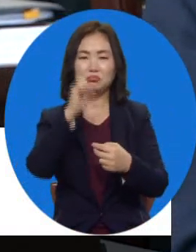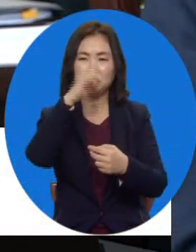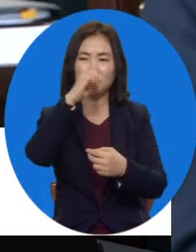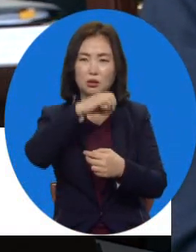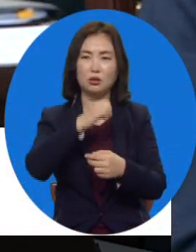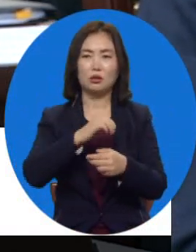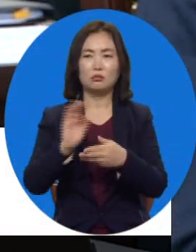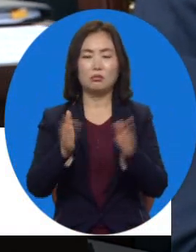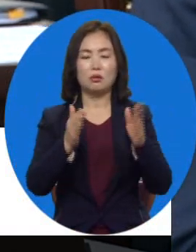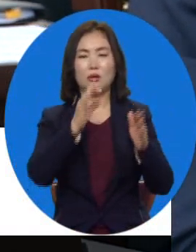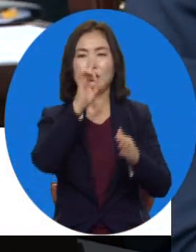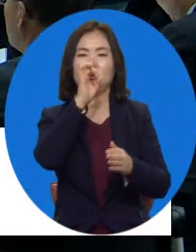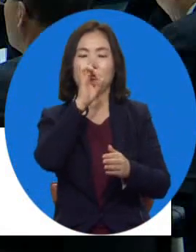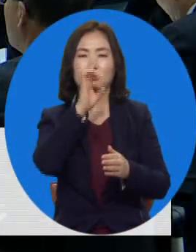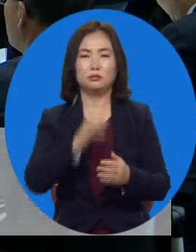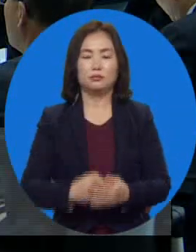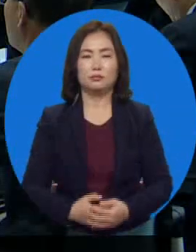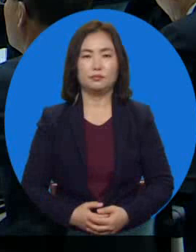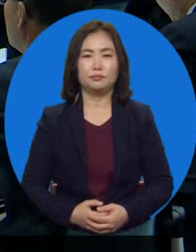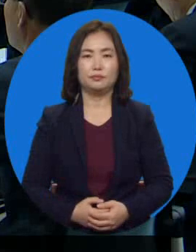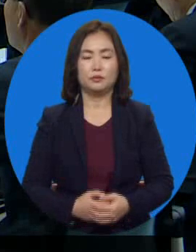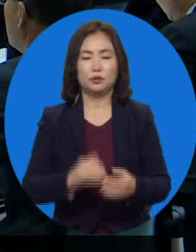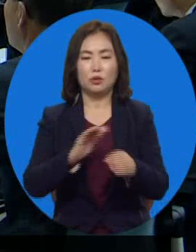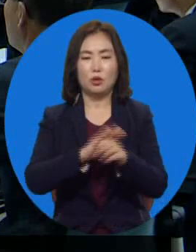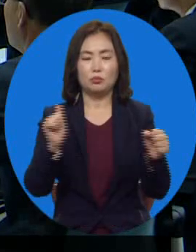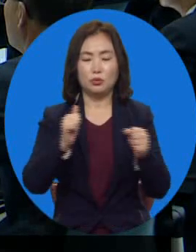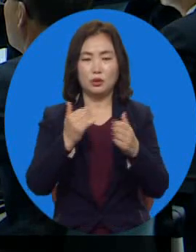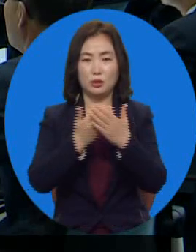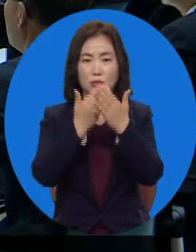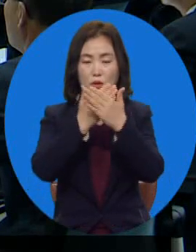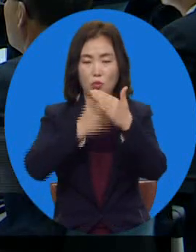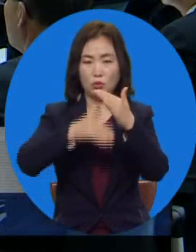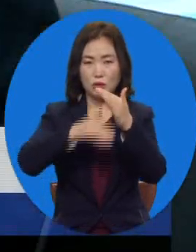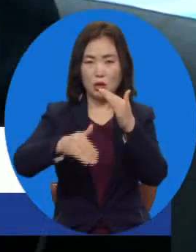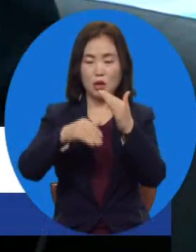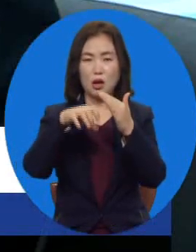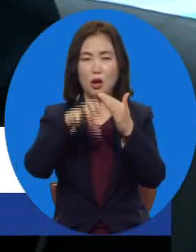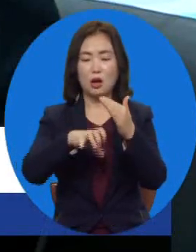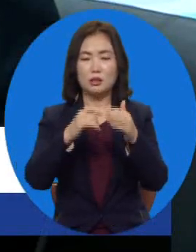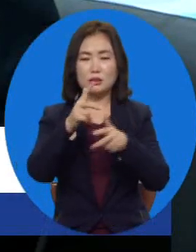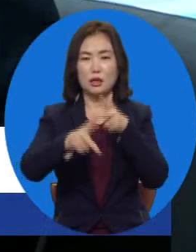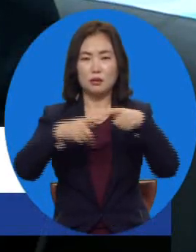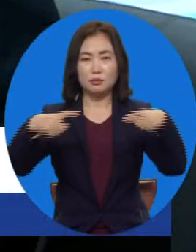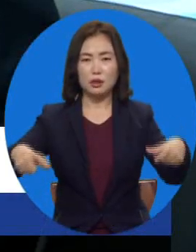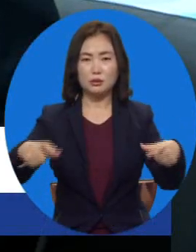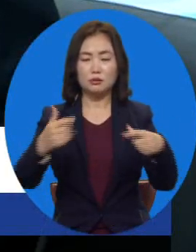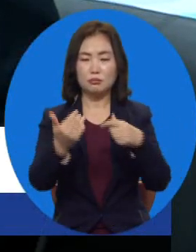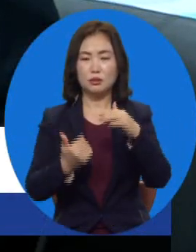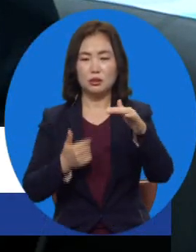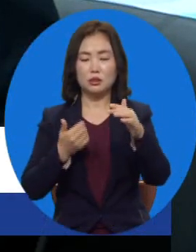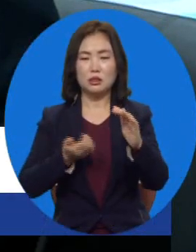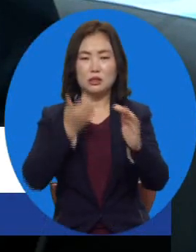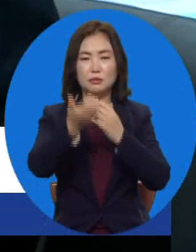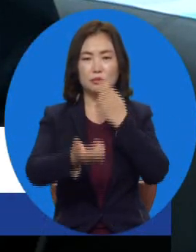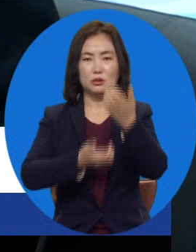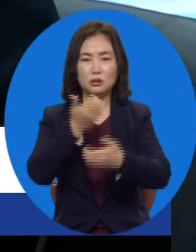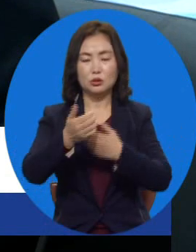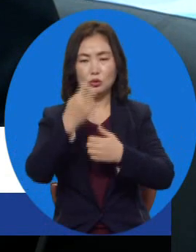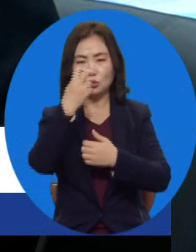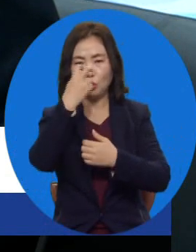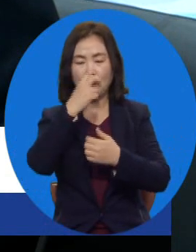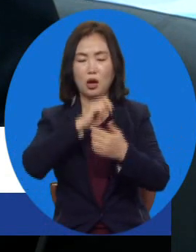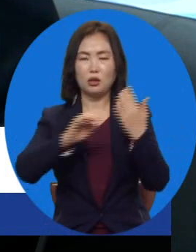가지고 갈 줄 때 졸아 될 것입니 나 경북 개발 공사에 대한 감사의 선 산업단지 사전 입주 의 향 조 사 에